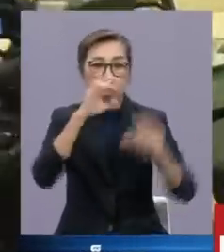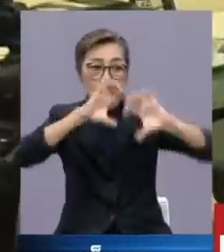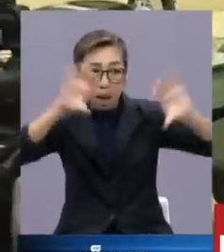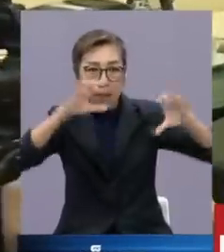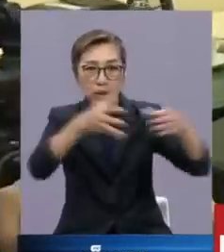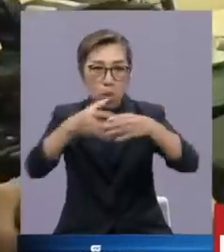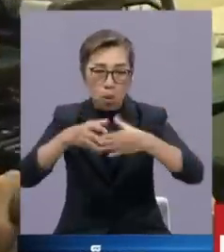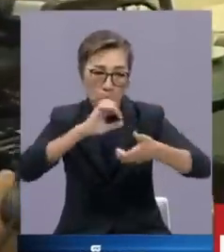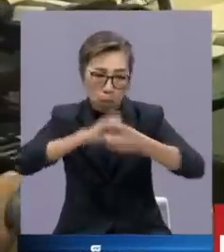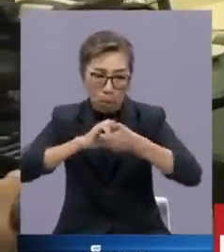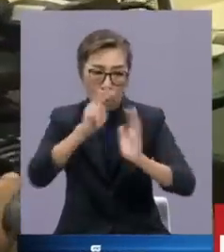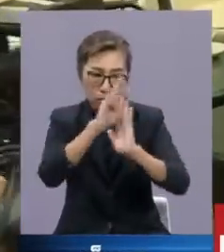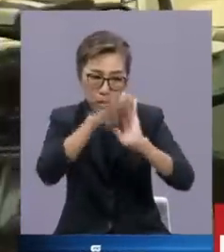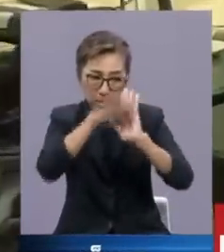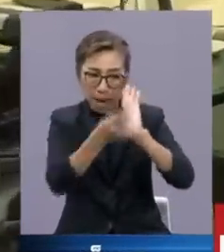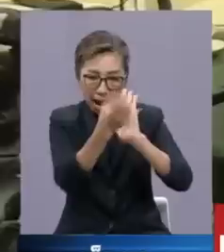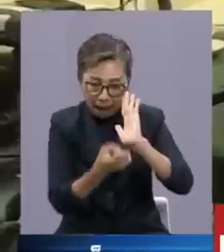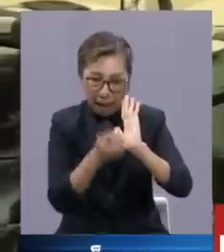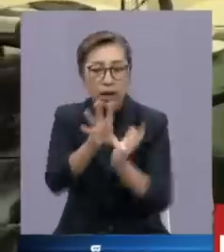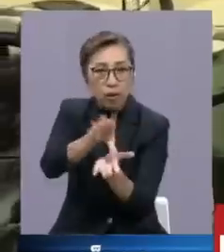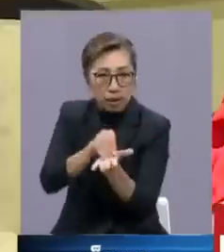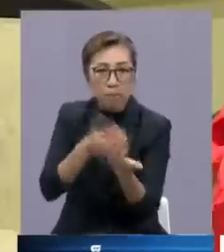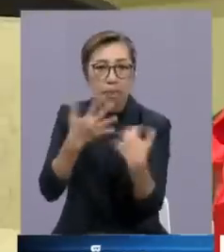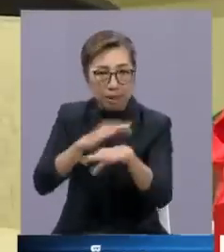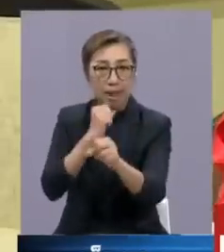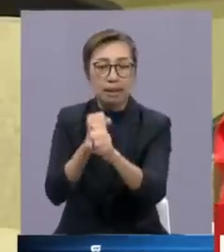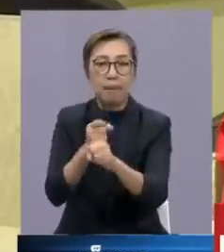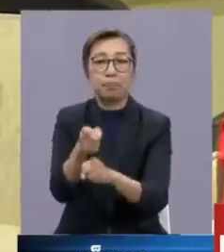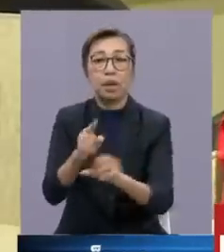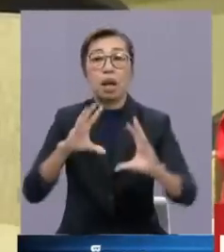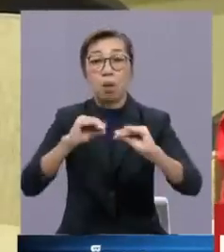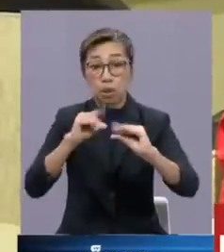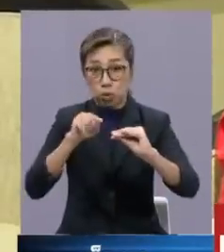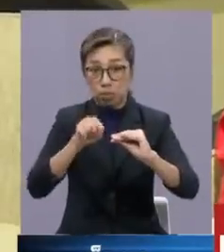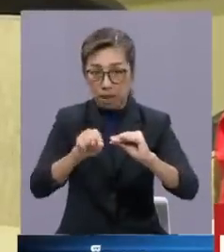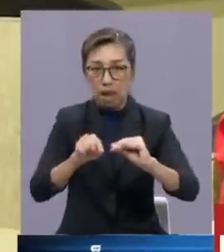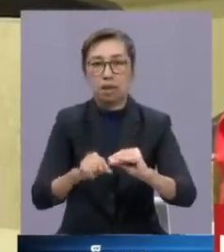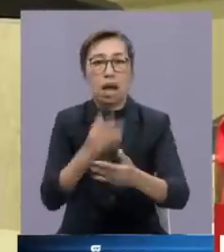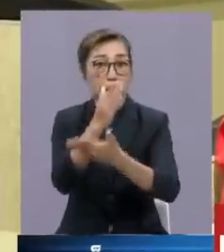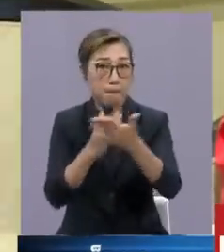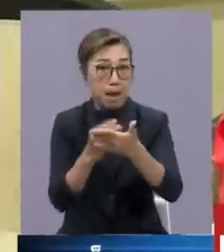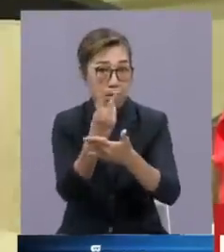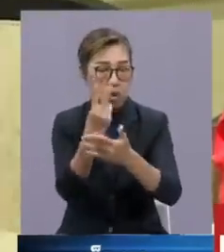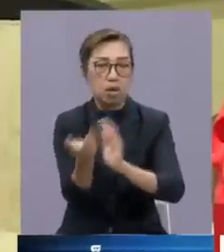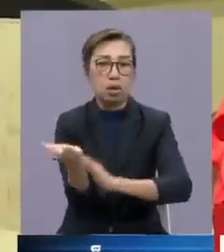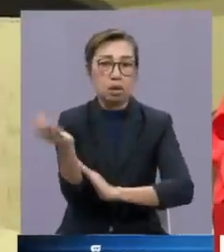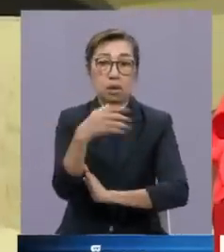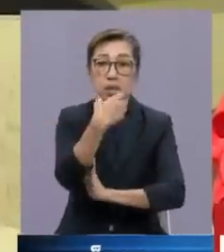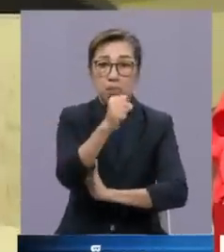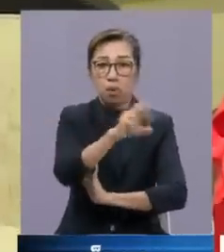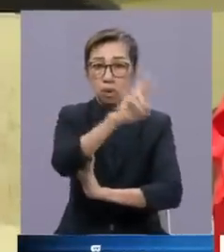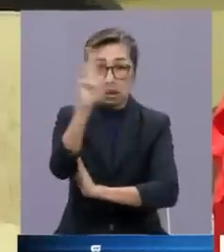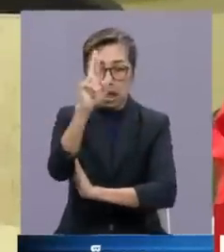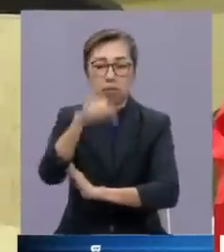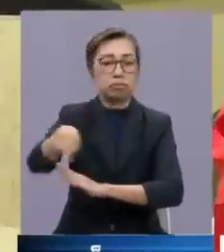โดยรูปแบบหลังเปิดสัมมนาแล้วนะคะก็จะแบ่งเป็น2ช่วงค่ะในช่วงแรกก็คือ10โมงจนถึงเที่ยงนะคะจะเปิดโอกาสให้ทุกค